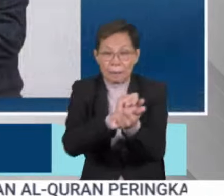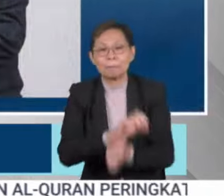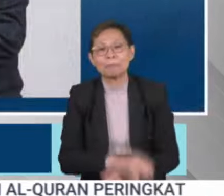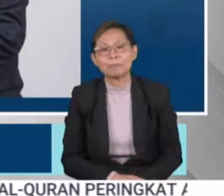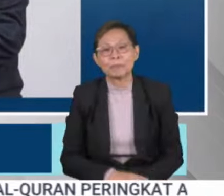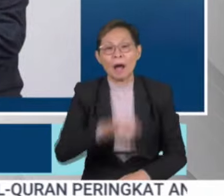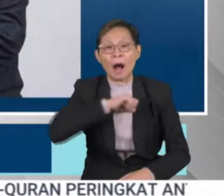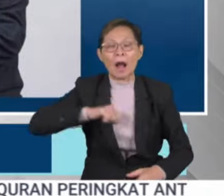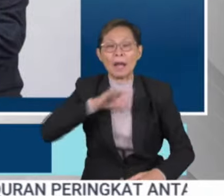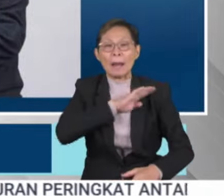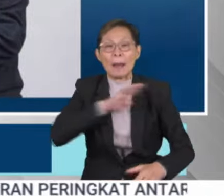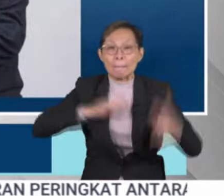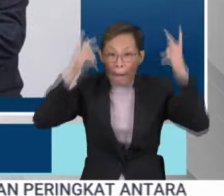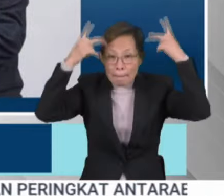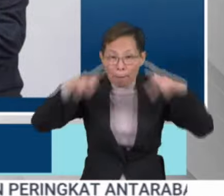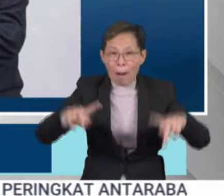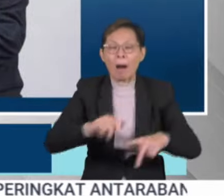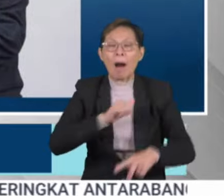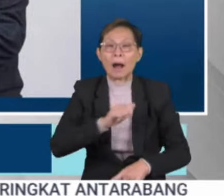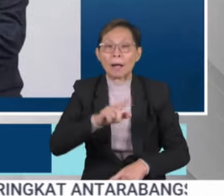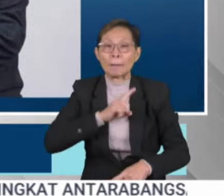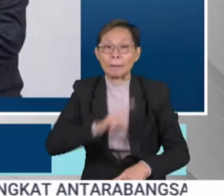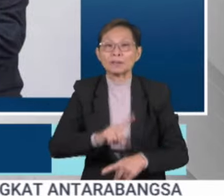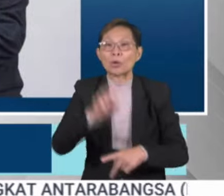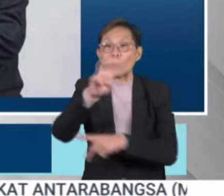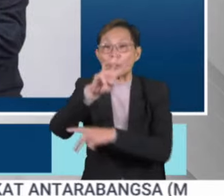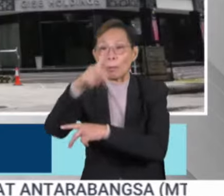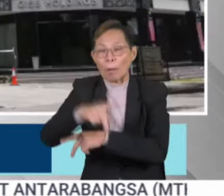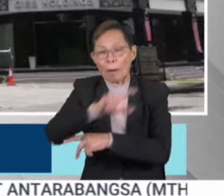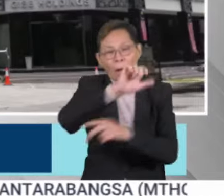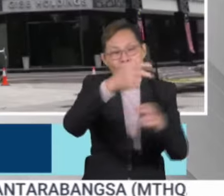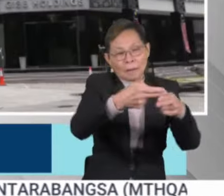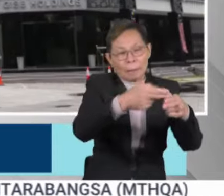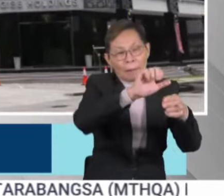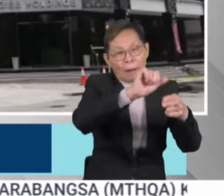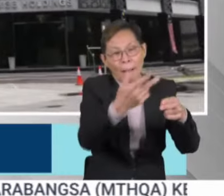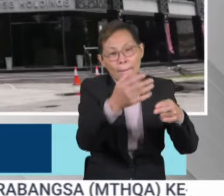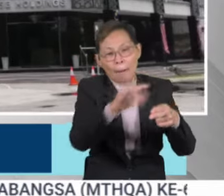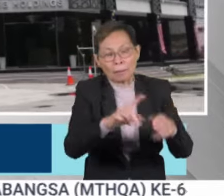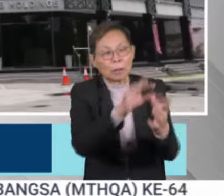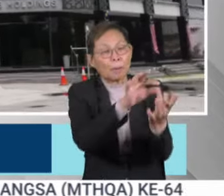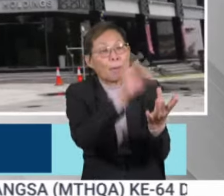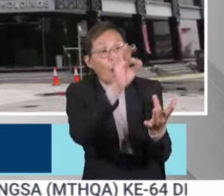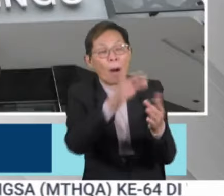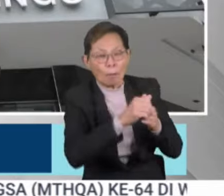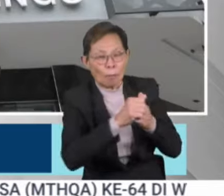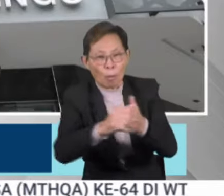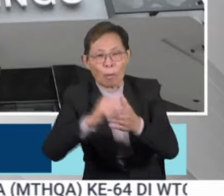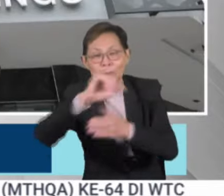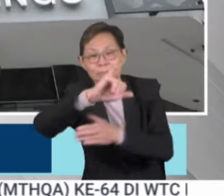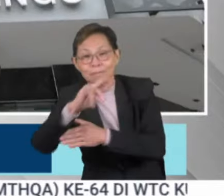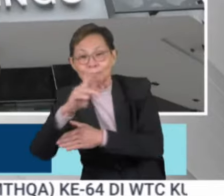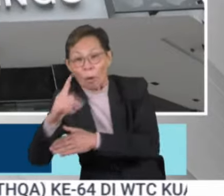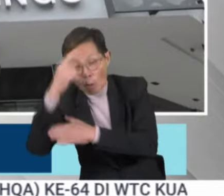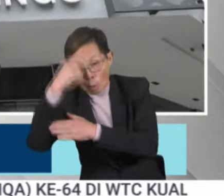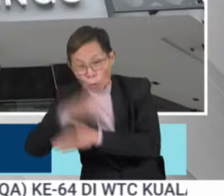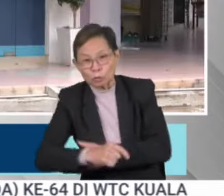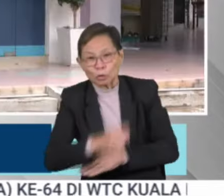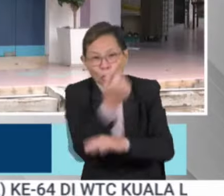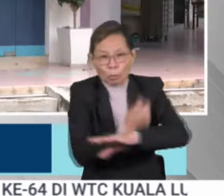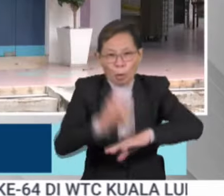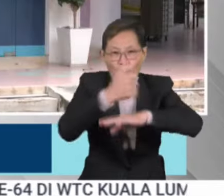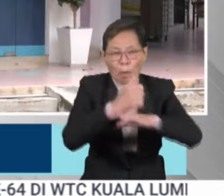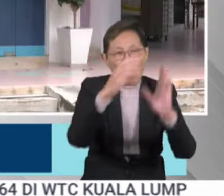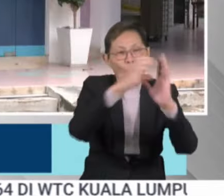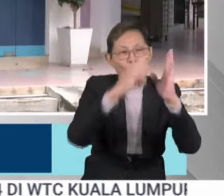Sementara itu, ahli Lembaga Pengarah Majlis Agama Islam Wilayah Persekutuan Ahmad Fawaz Fadil dilantik mengetuai jawatan kuasa bagi membentuk